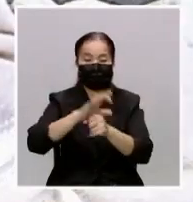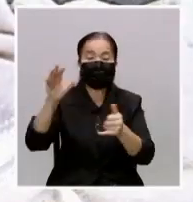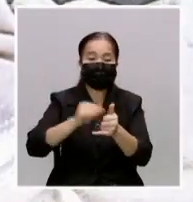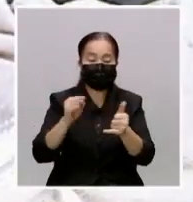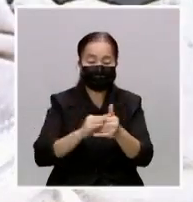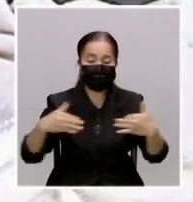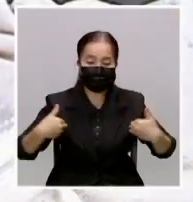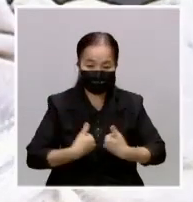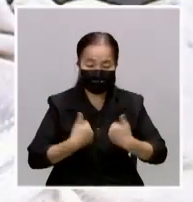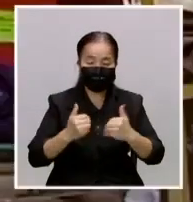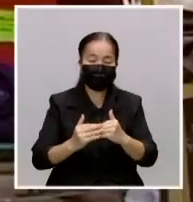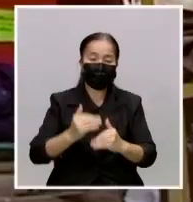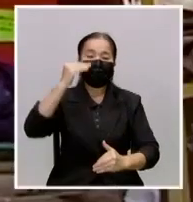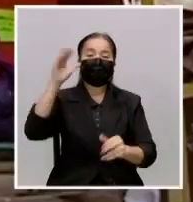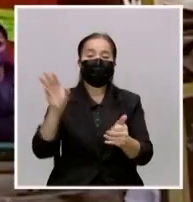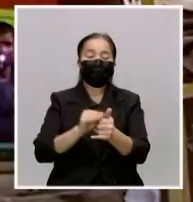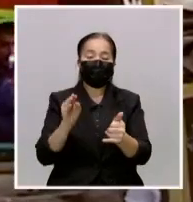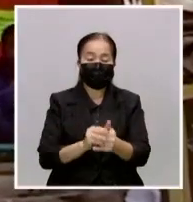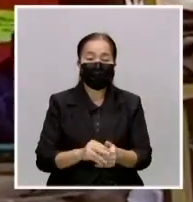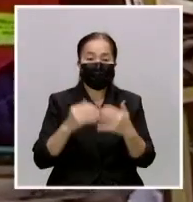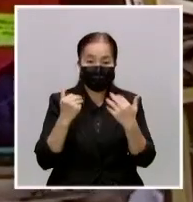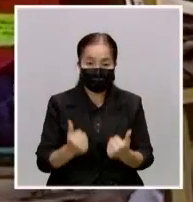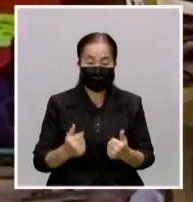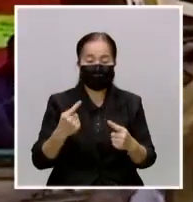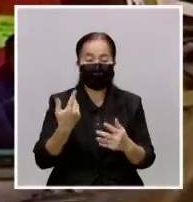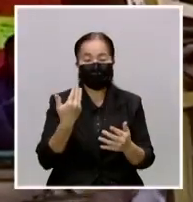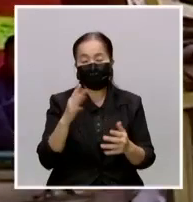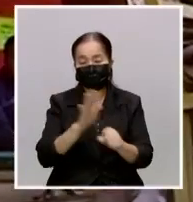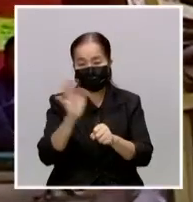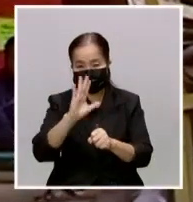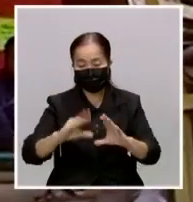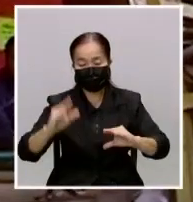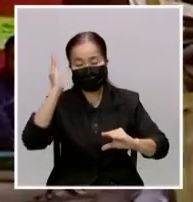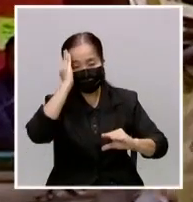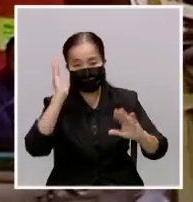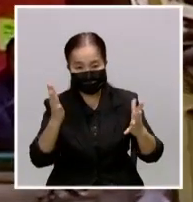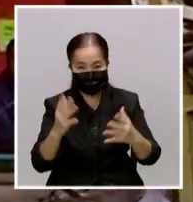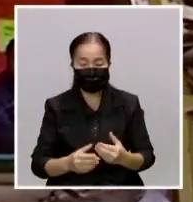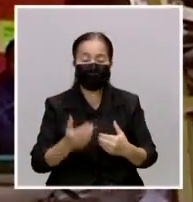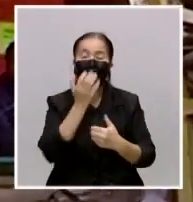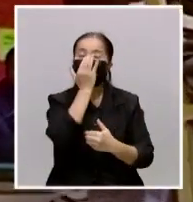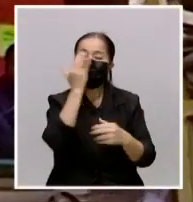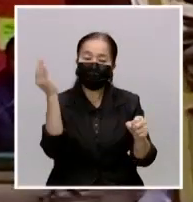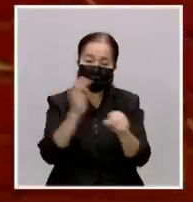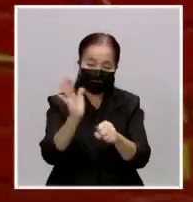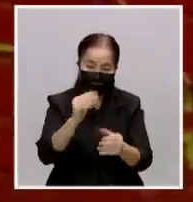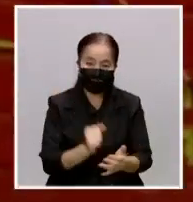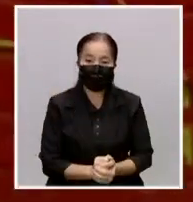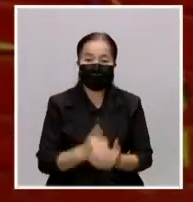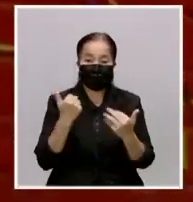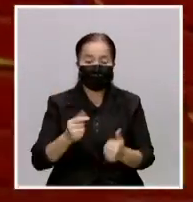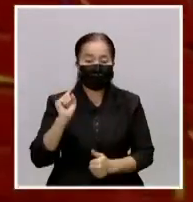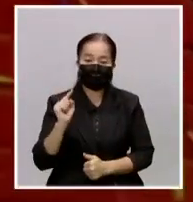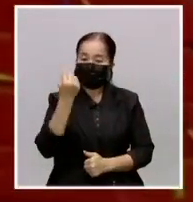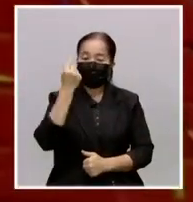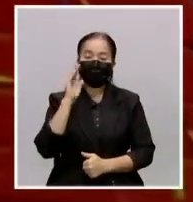นนี้พุ่งสูงขึ้นอย่างต่อเนื่องประเทศกำลังเผชิญกับการขาดแคลนเตียงผู้ป่วยอุปกรณ์ทางการแพทย์และออกซิเจนการระบาดรอบใหม่ของ